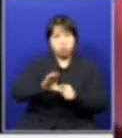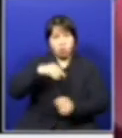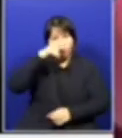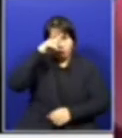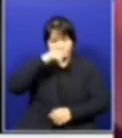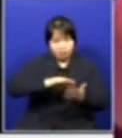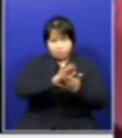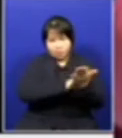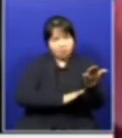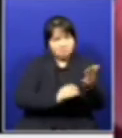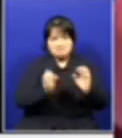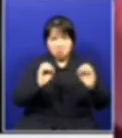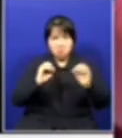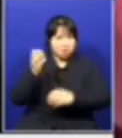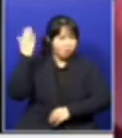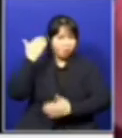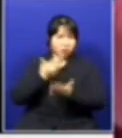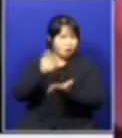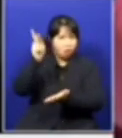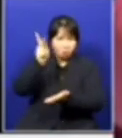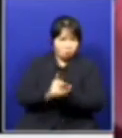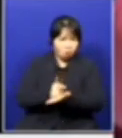ไทยถึง